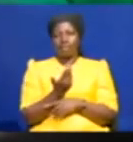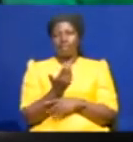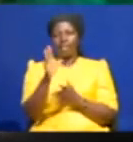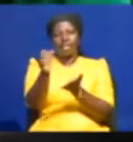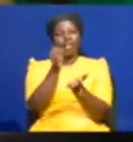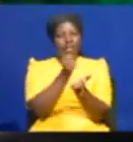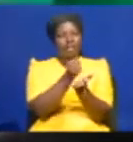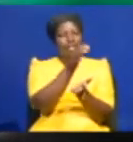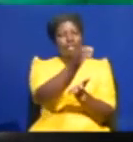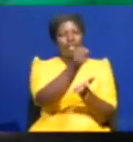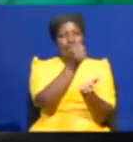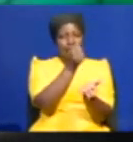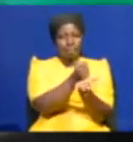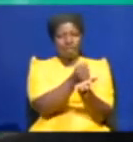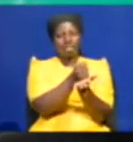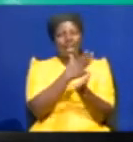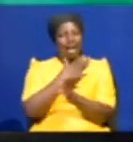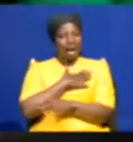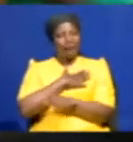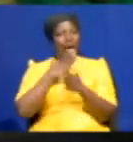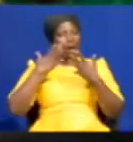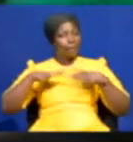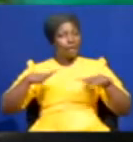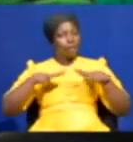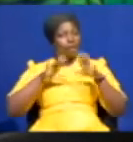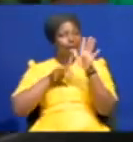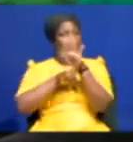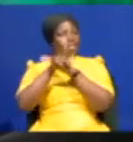kuajiri wananchi wetu wa vijijini